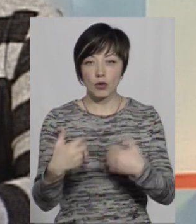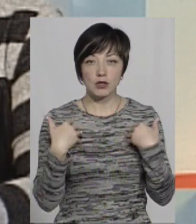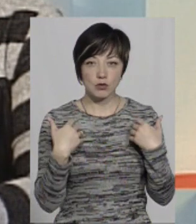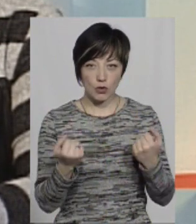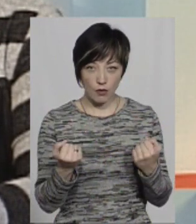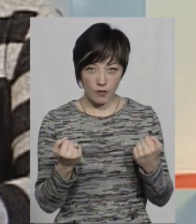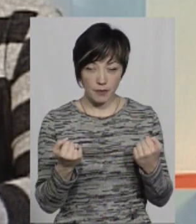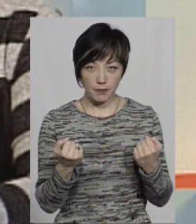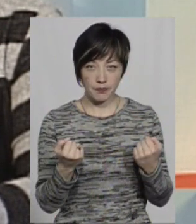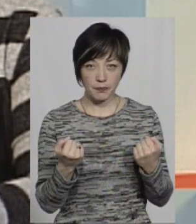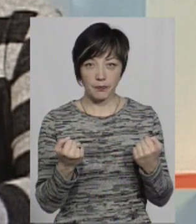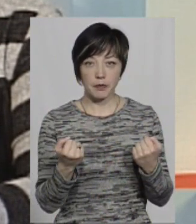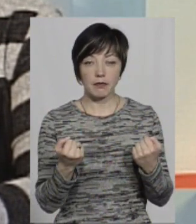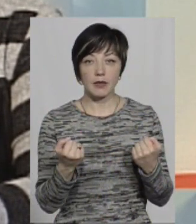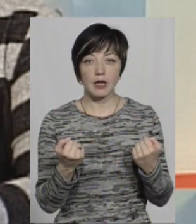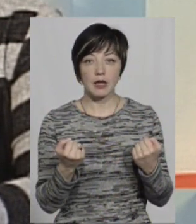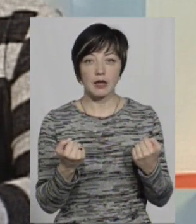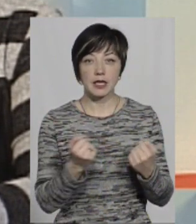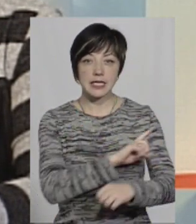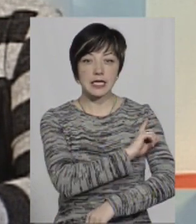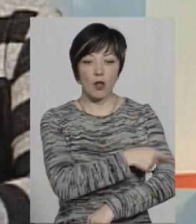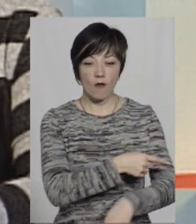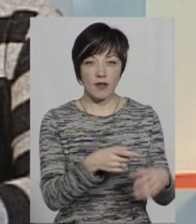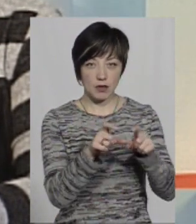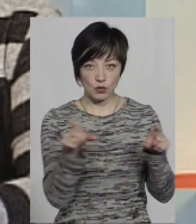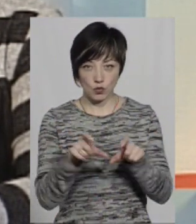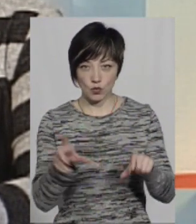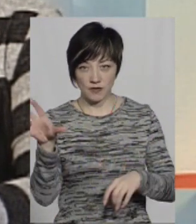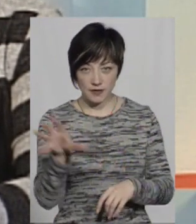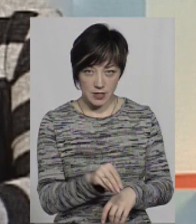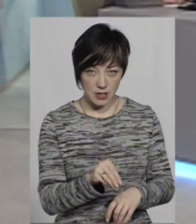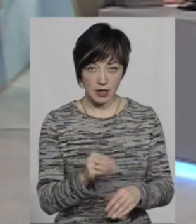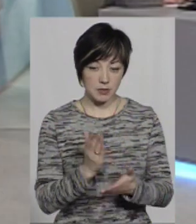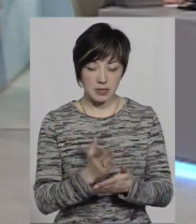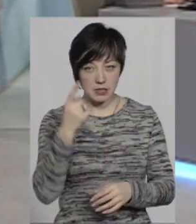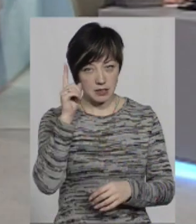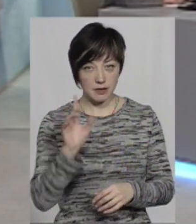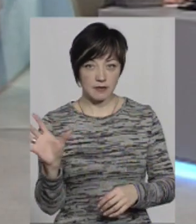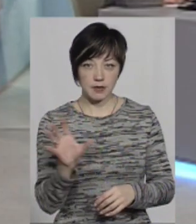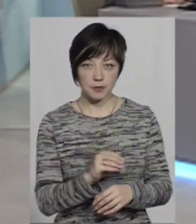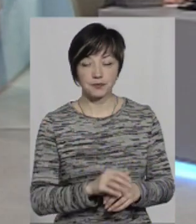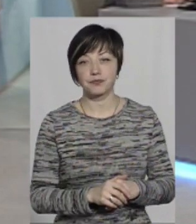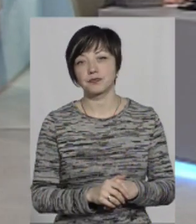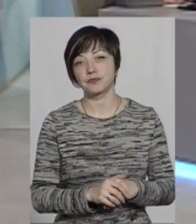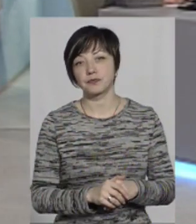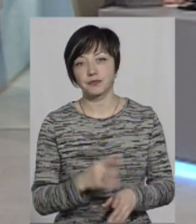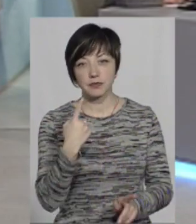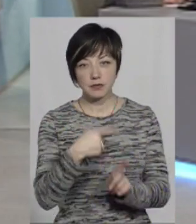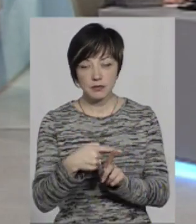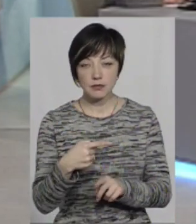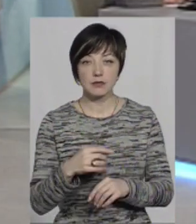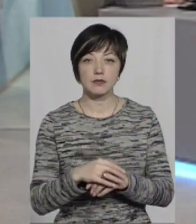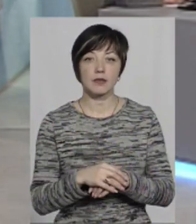охорони здоров'я, значить, силові структури, всі, які ми знаємо, всі силові структури,